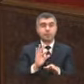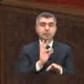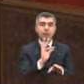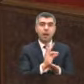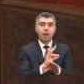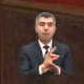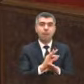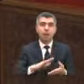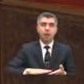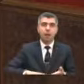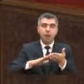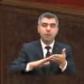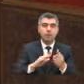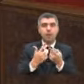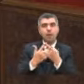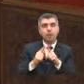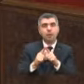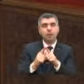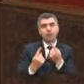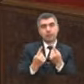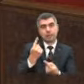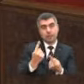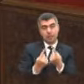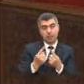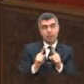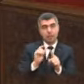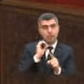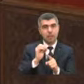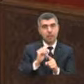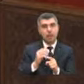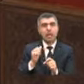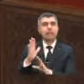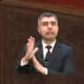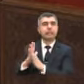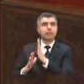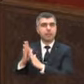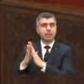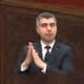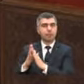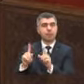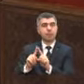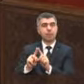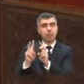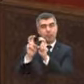التعليم الاولي الغير مهيكل، بما نسميه التعليم الاولي التقليدي اللي في تراجع.